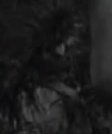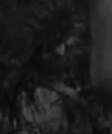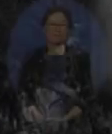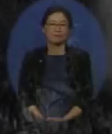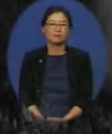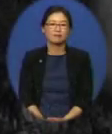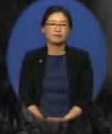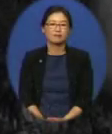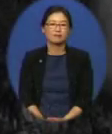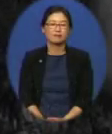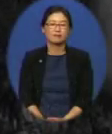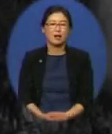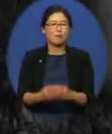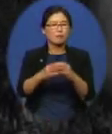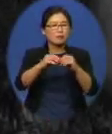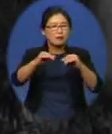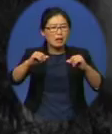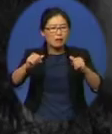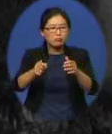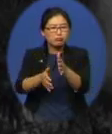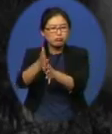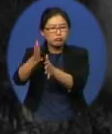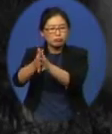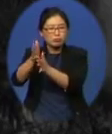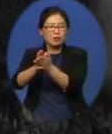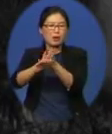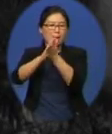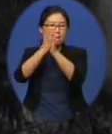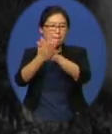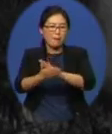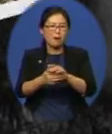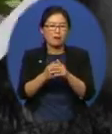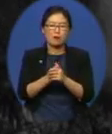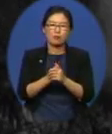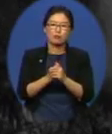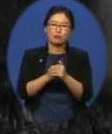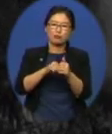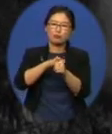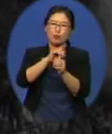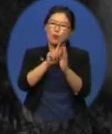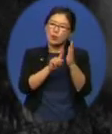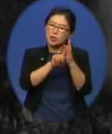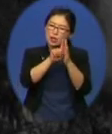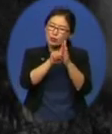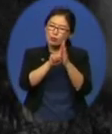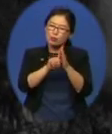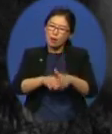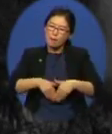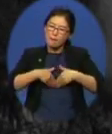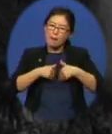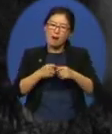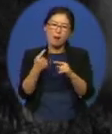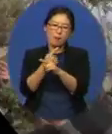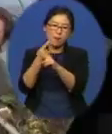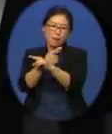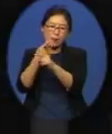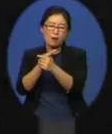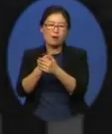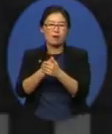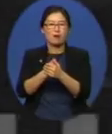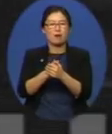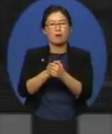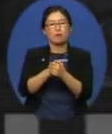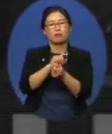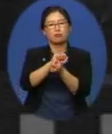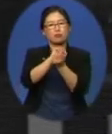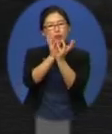국토가 도시화되어가고 기후가 온난화로 바뀌면서 우리 꽃 식물이 환경에 영향을 받아 멸종